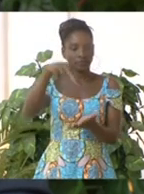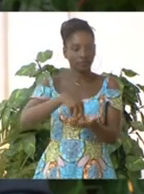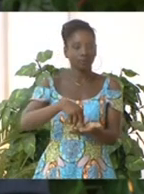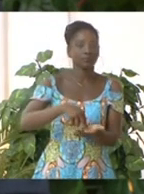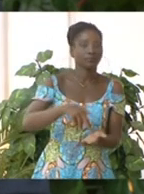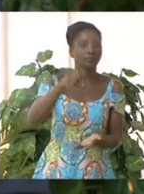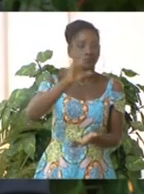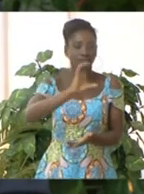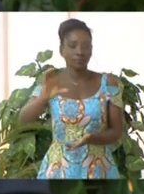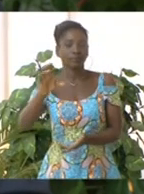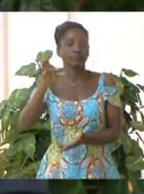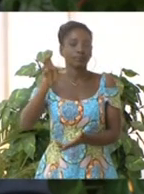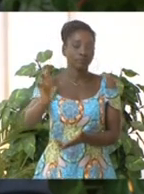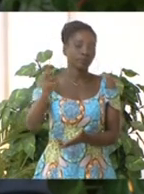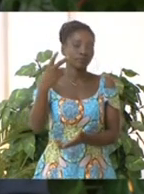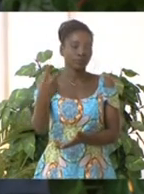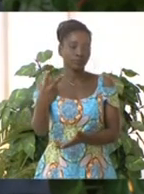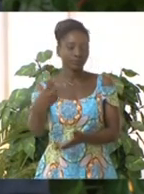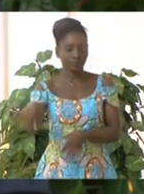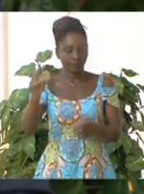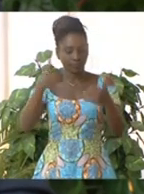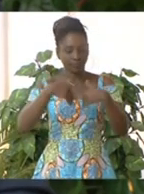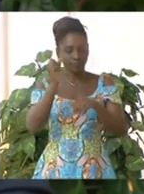3172. Ont obtenu Alassane Ouattara,